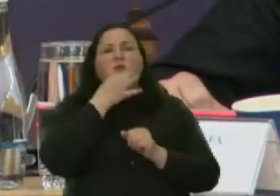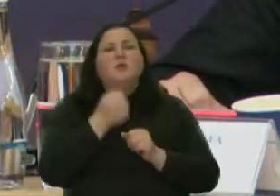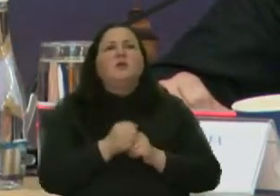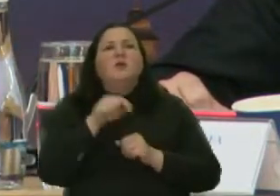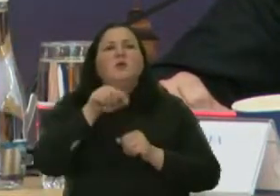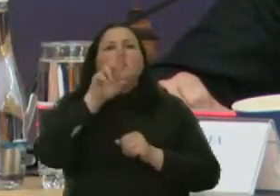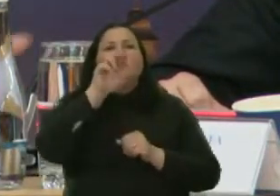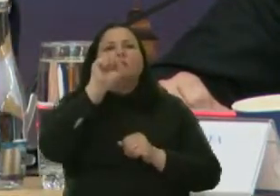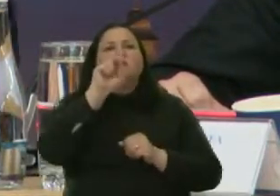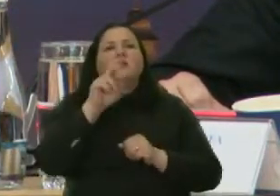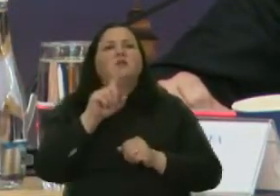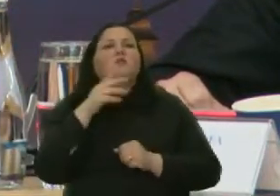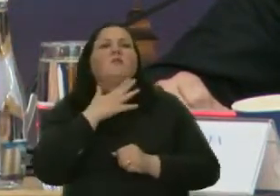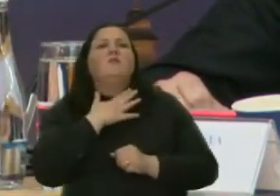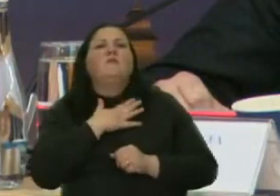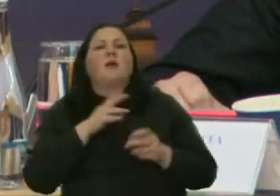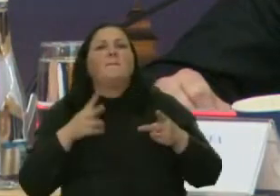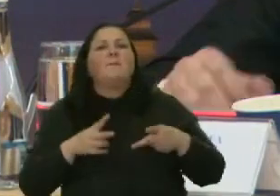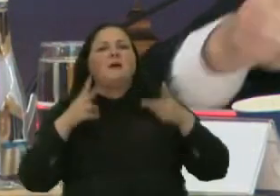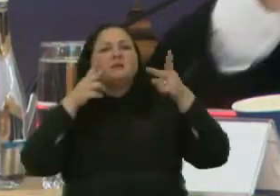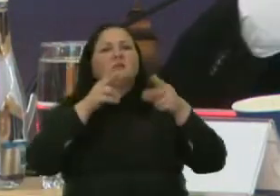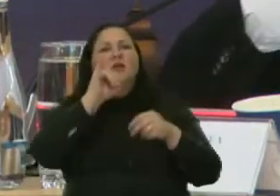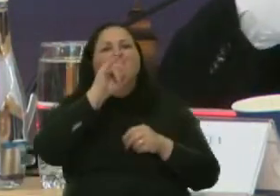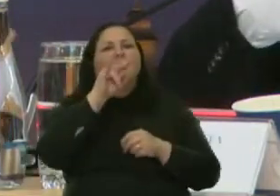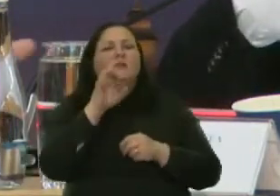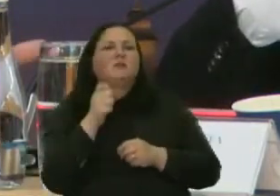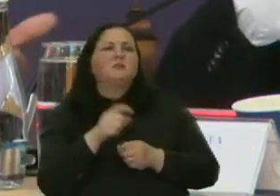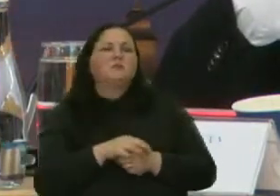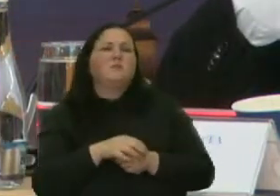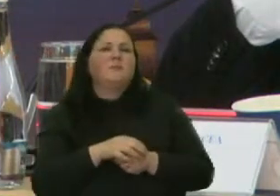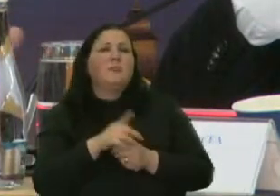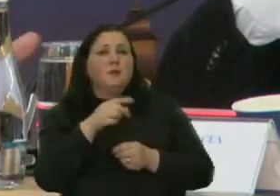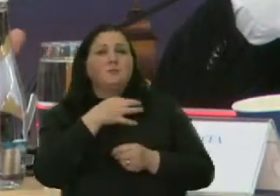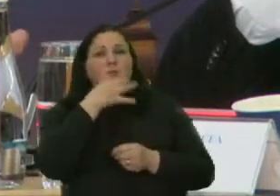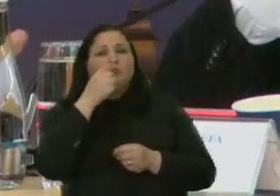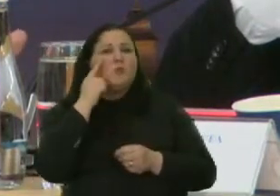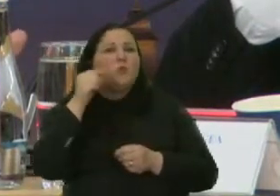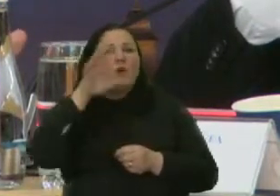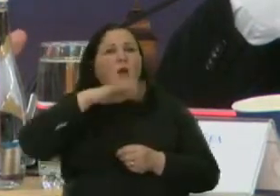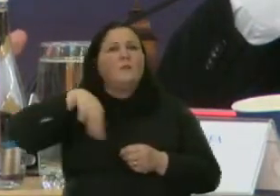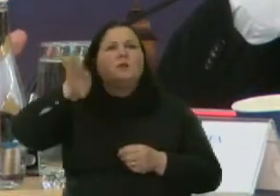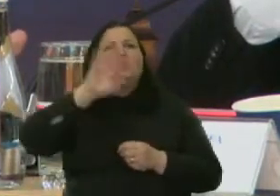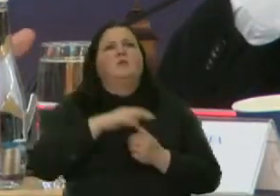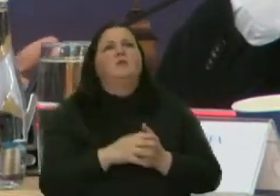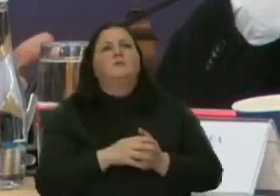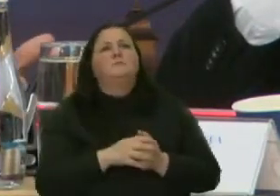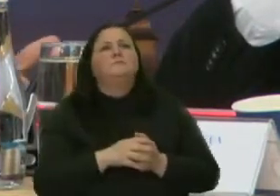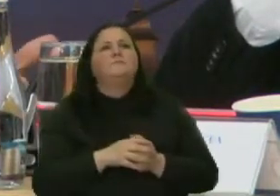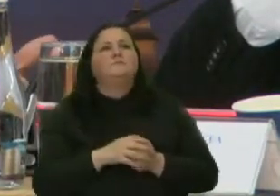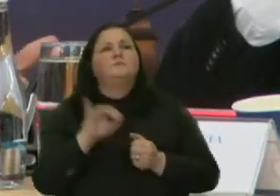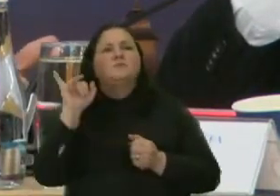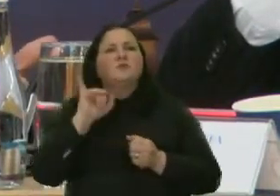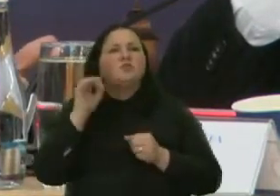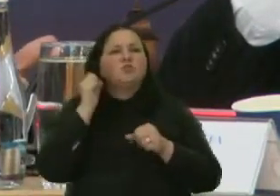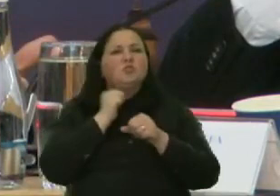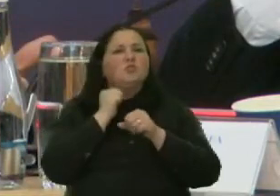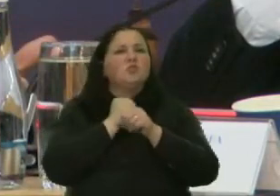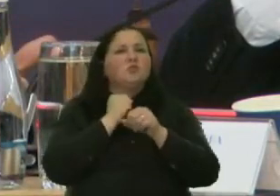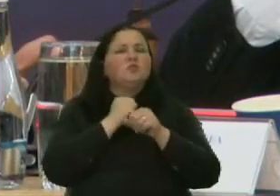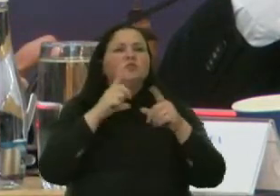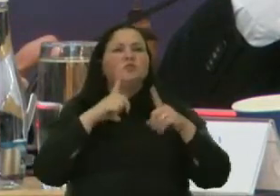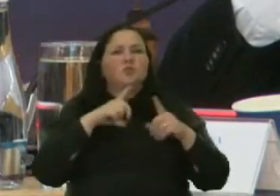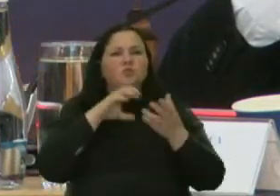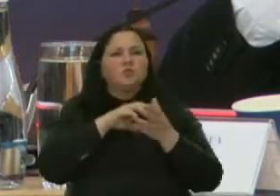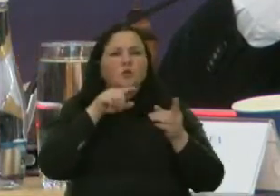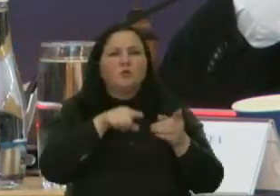ul nu dorește pasaj la Iris că consideră că o aberație și scoasă din joben bun mergeți și spuneți le oamenilor dumneavoastră asta la cei care locuiesc și cunos zona respectivă